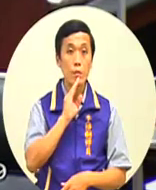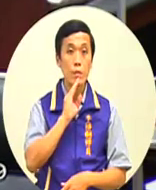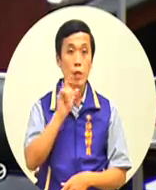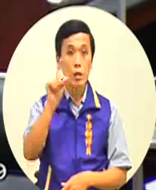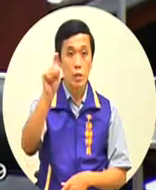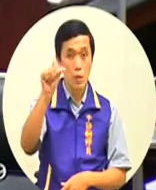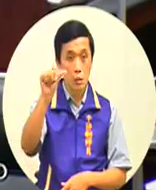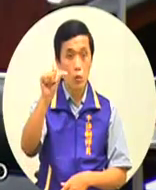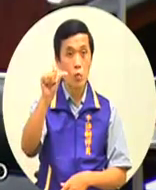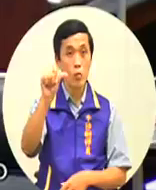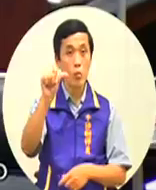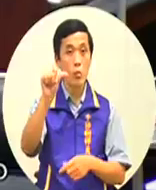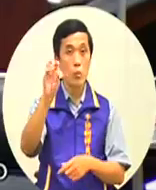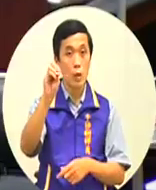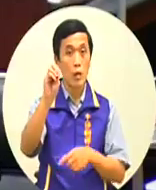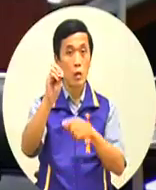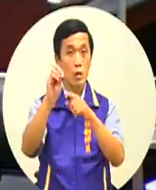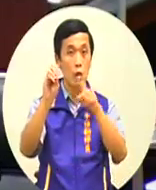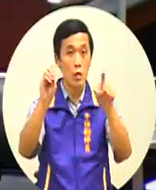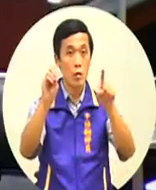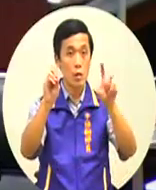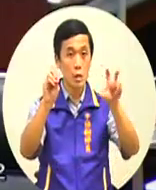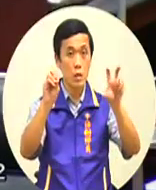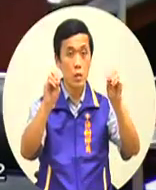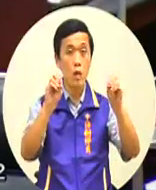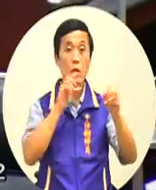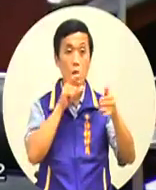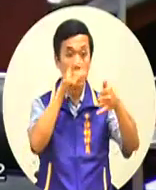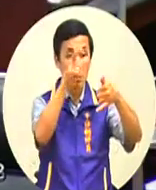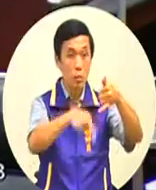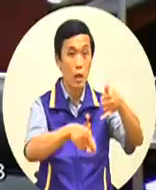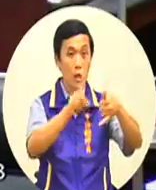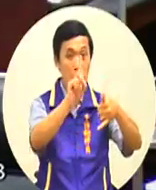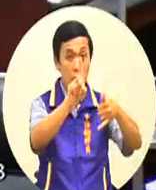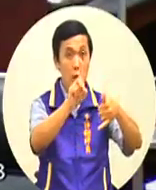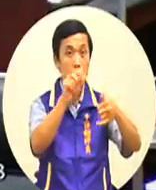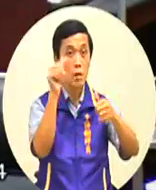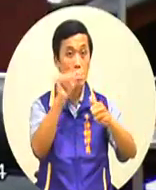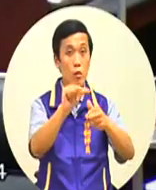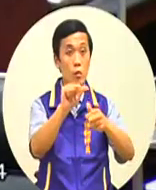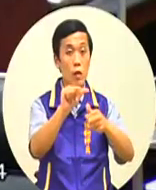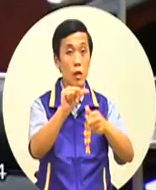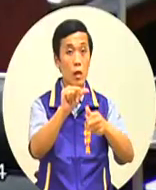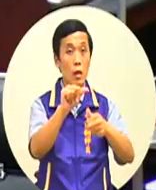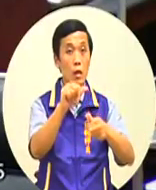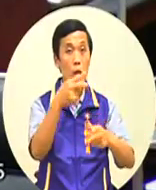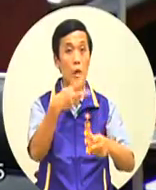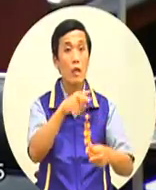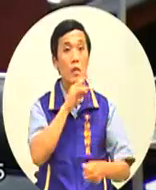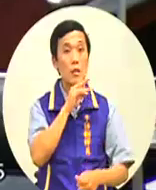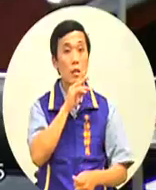十五到七十， 啊是一个个案一个发一个，啊是一个个。